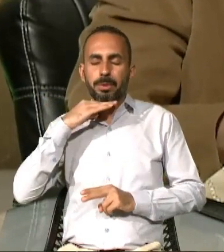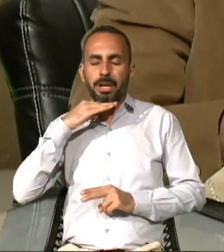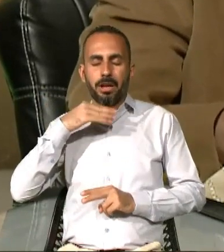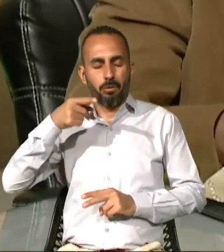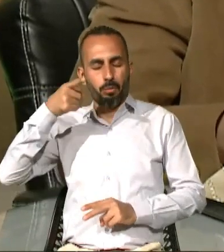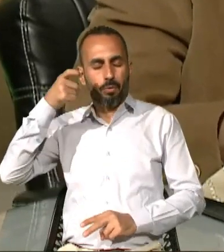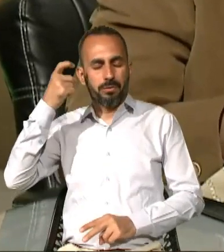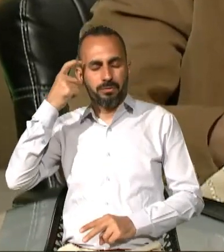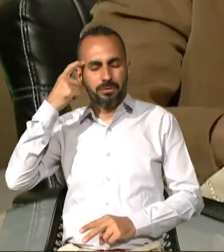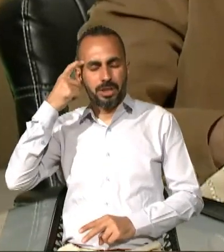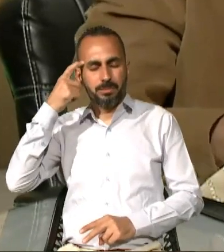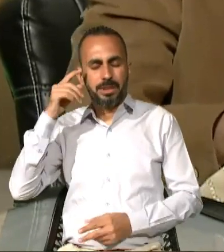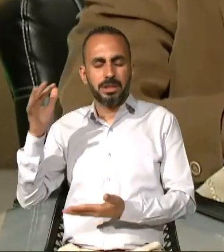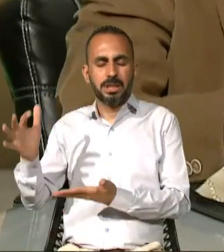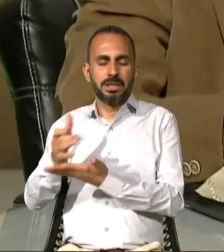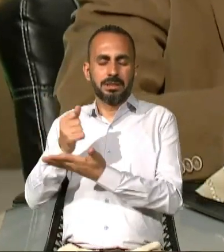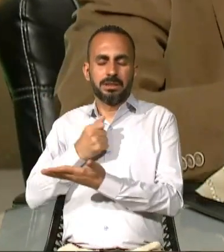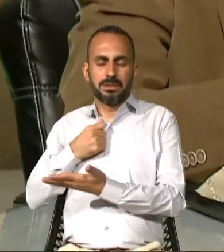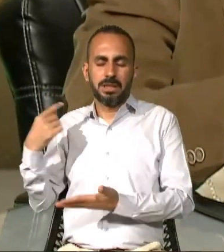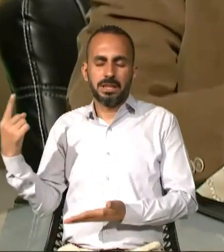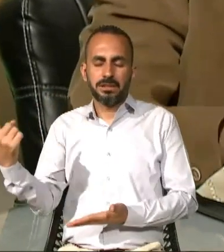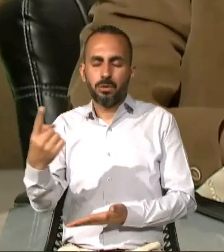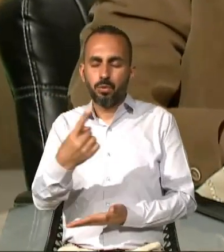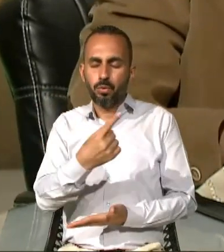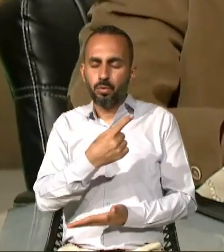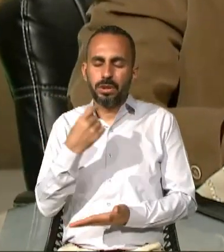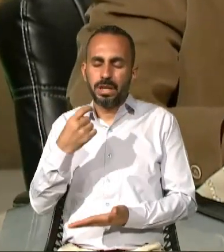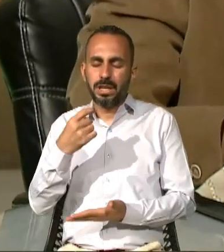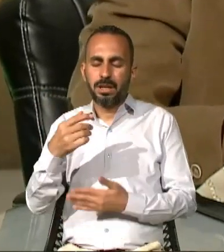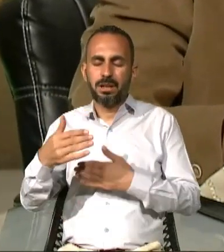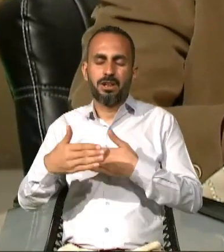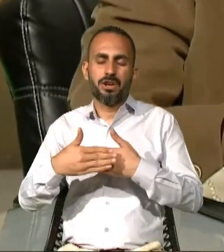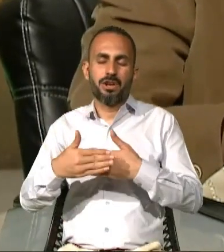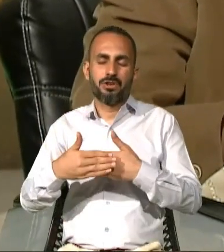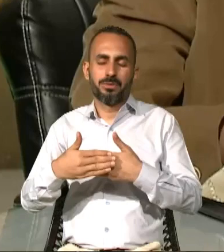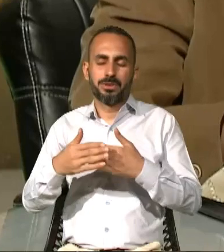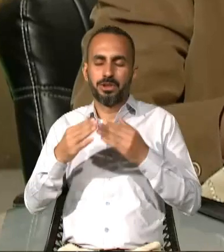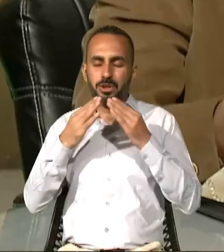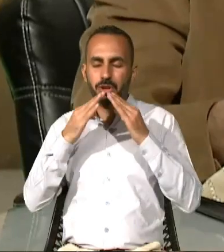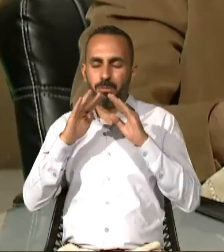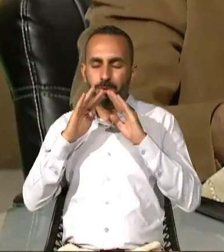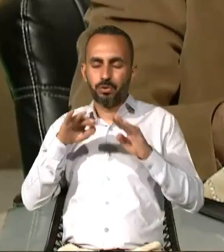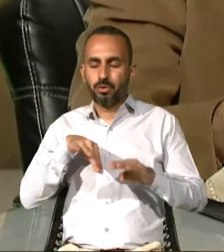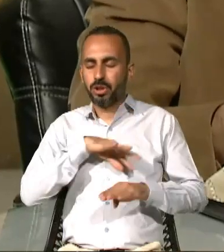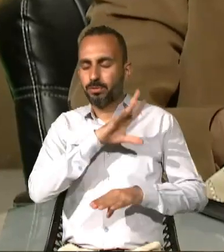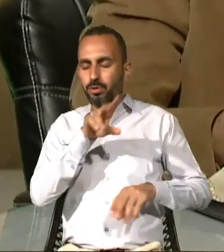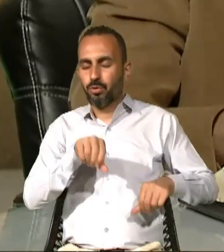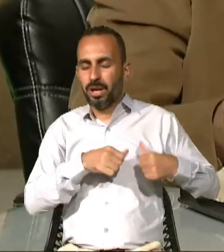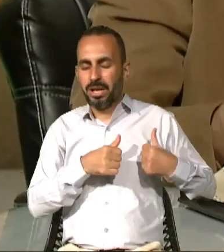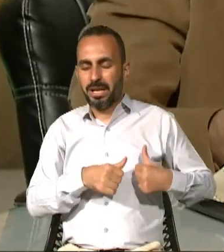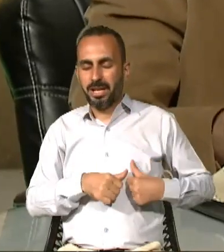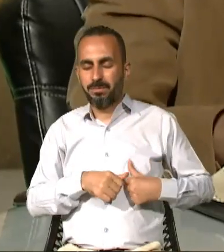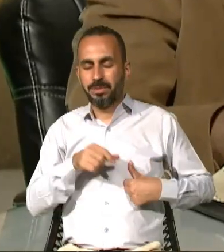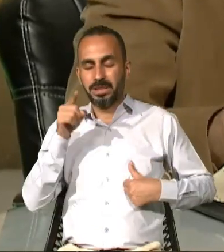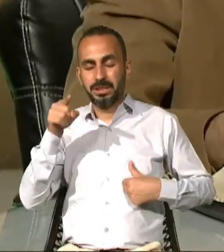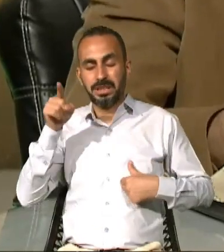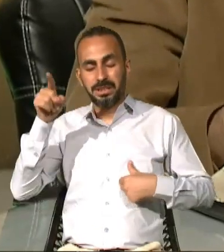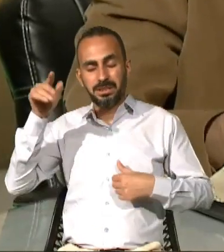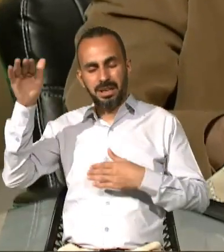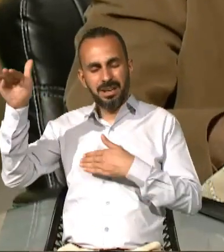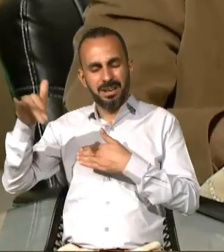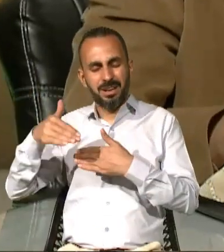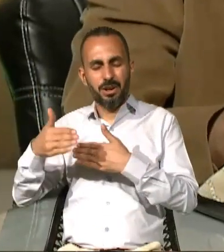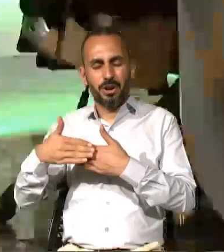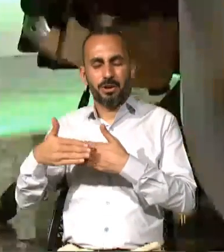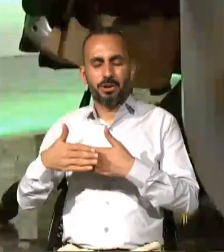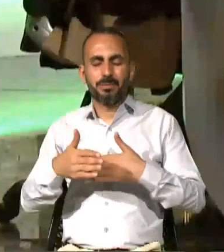وفهم ان نجاتنا تقترب. اشكرك من كل قلبي لان مجيئك صار قريب على الابواب يا رب، هتيجي